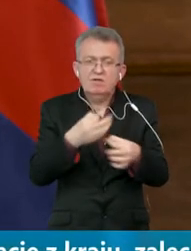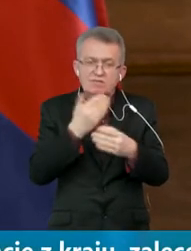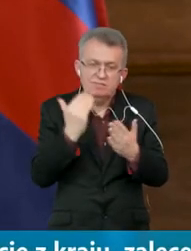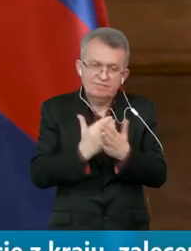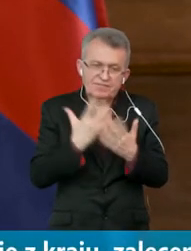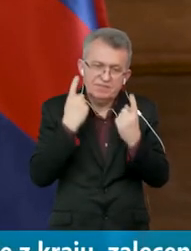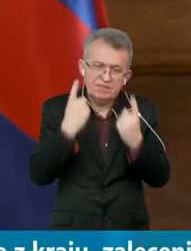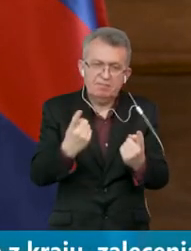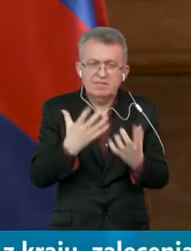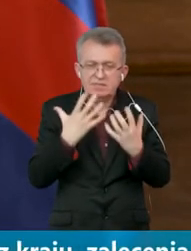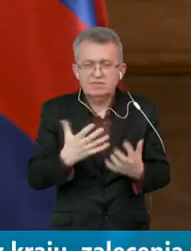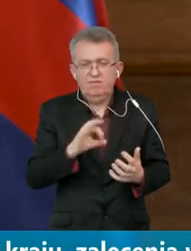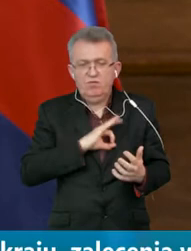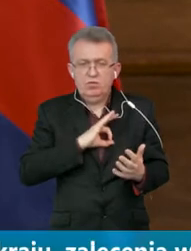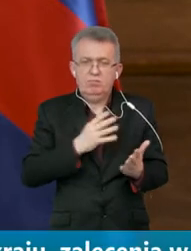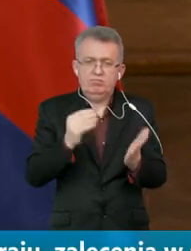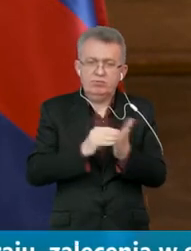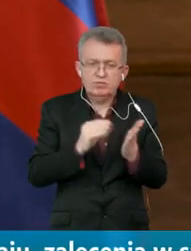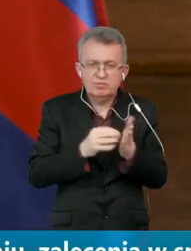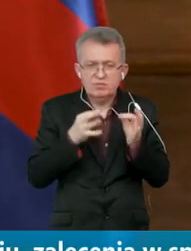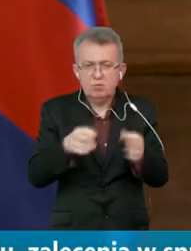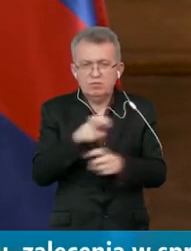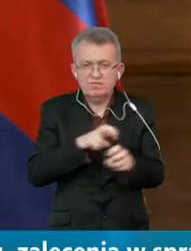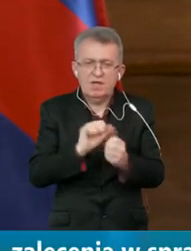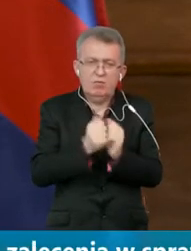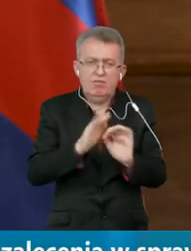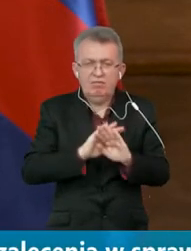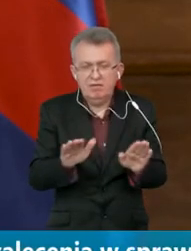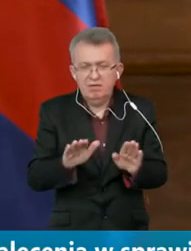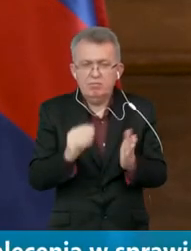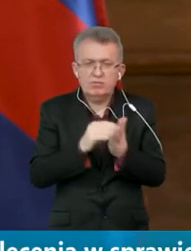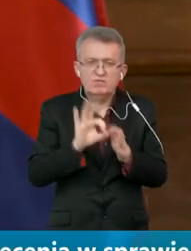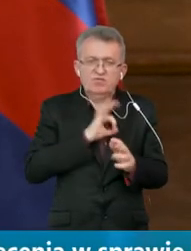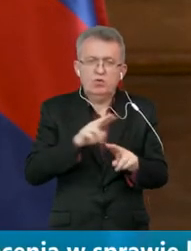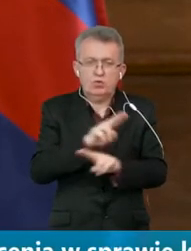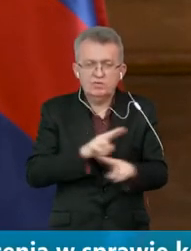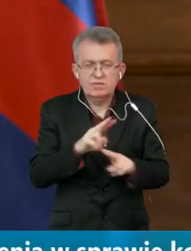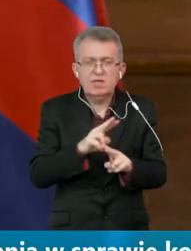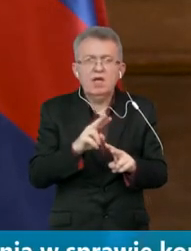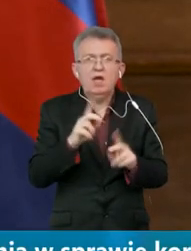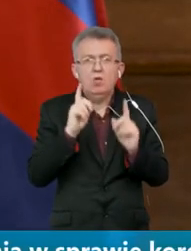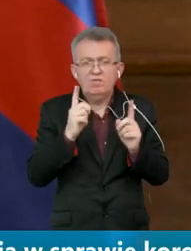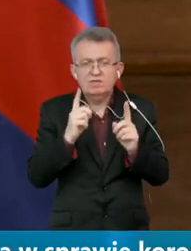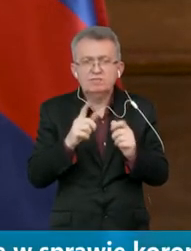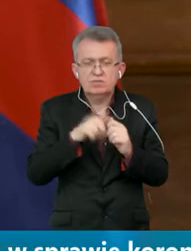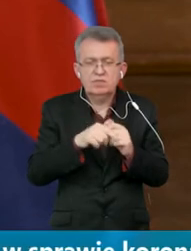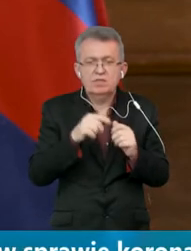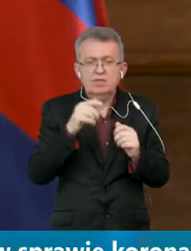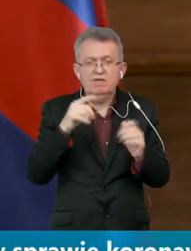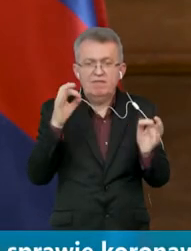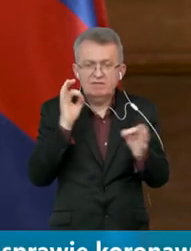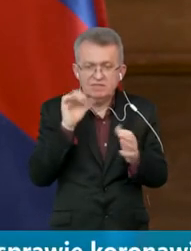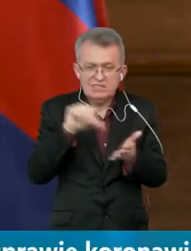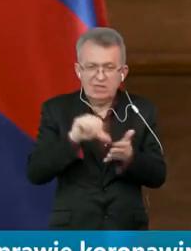musi oceniać według własnych potrzeb, możliwości, potrzeb swojej rodziny. Natomiast na pewno chcemy, żeby w ścisłym